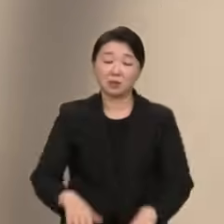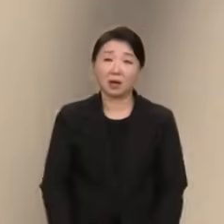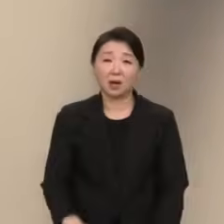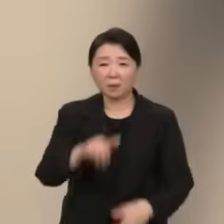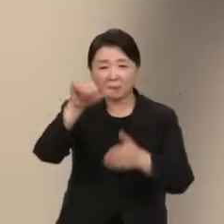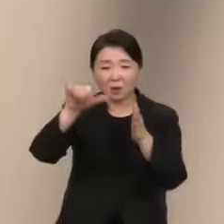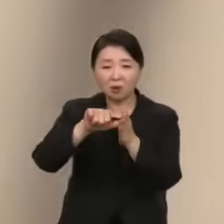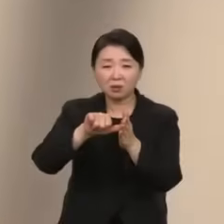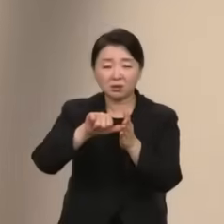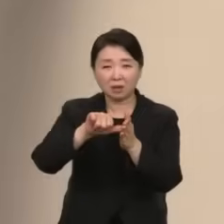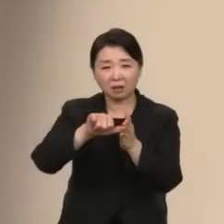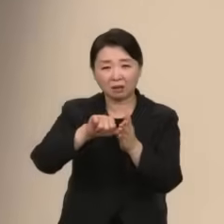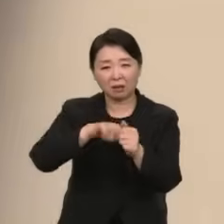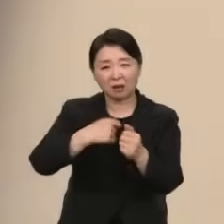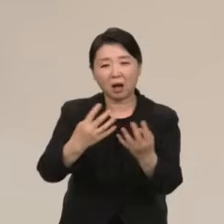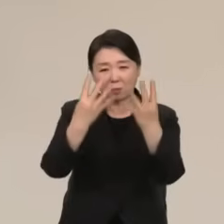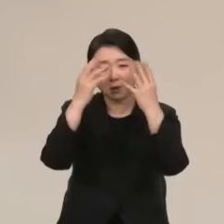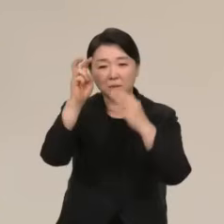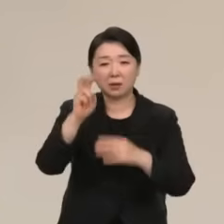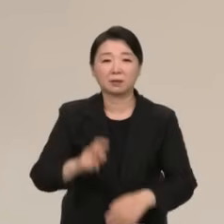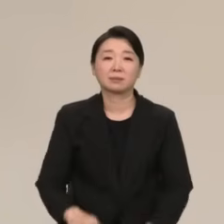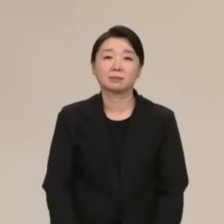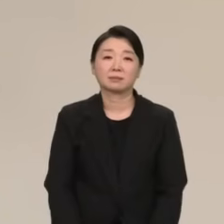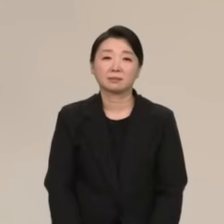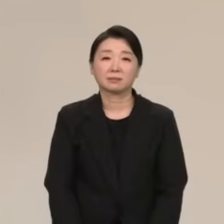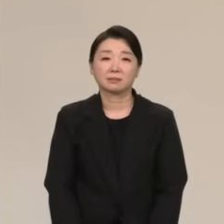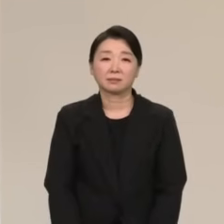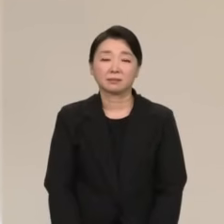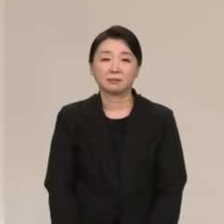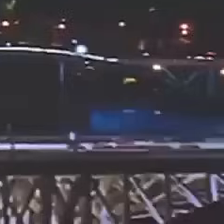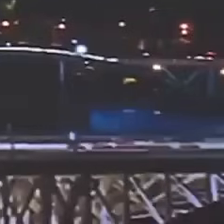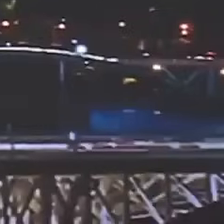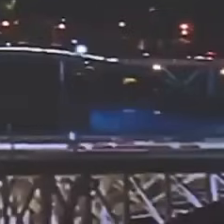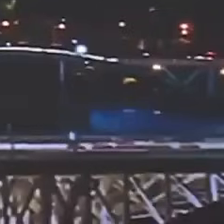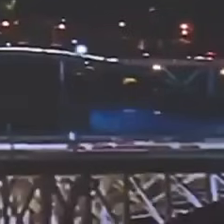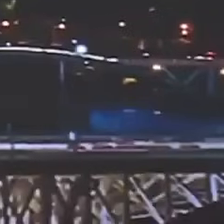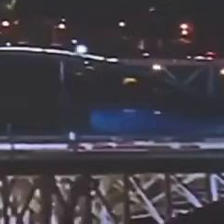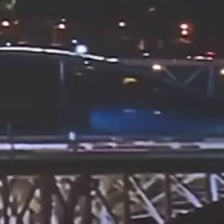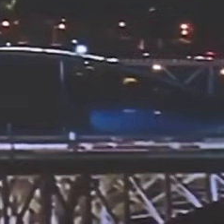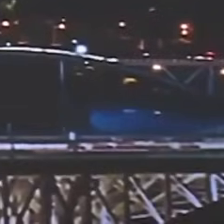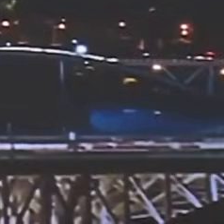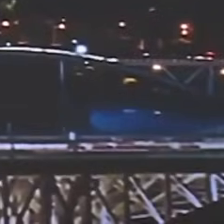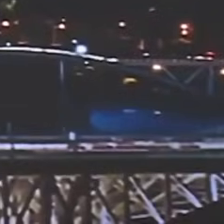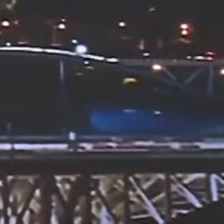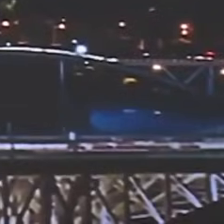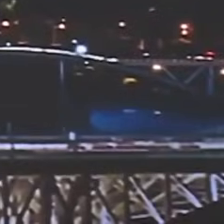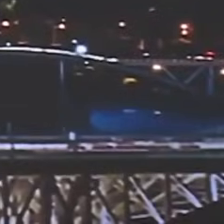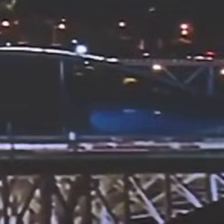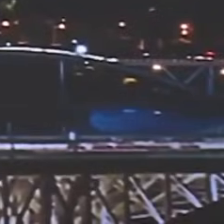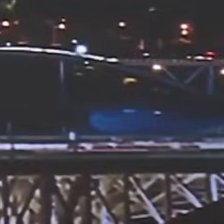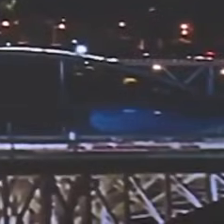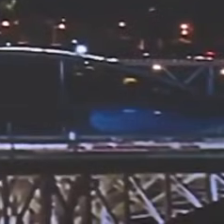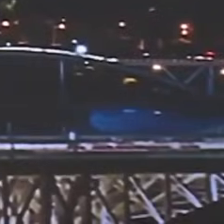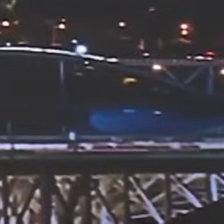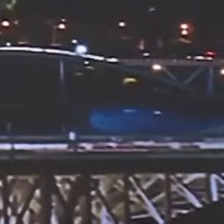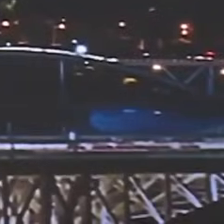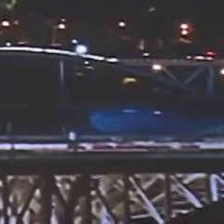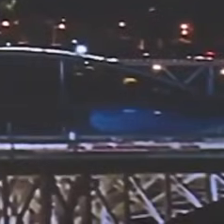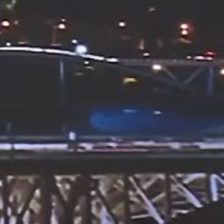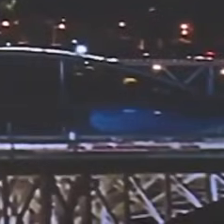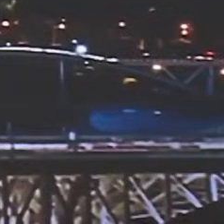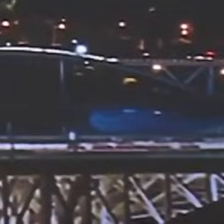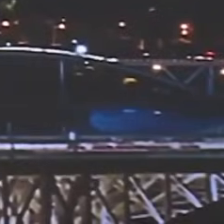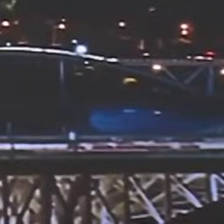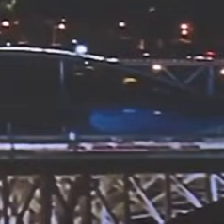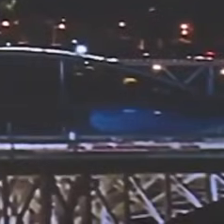기했습니다 보고 있습니다 JTBC 김서연입니다 안녕하세요 뉴스룸 앵커 최지원입니다 JTBC